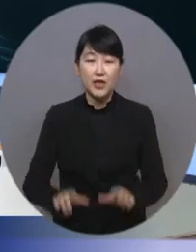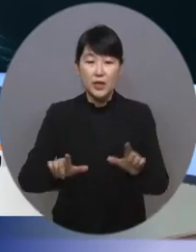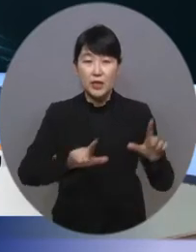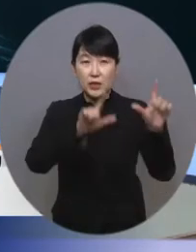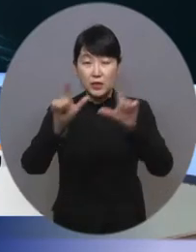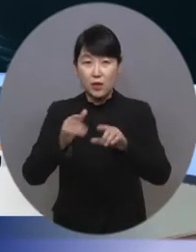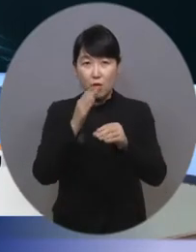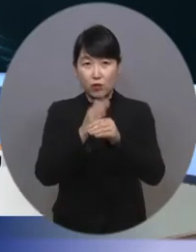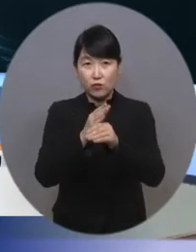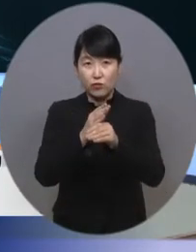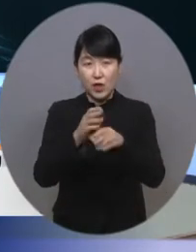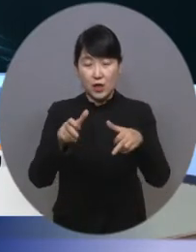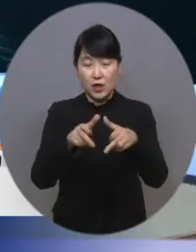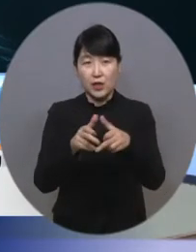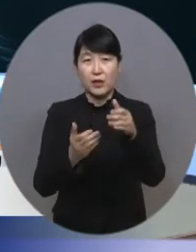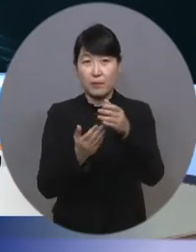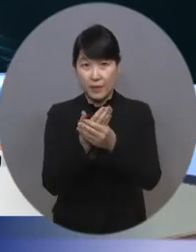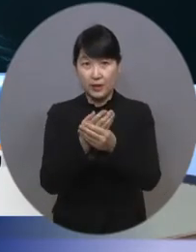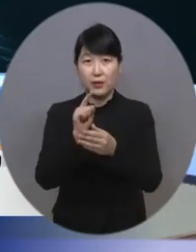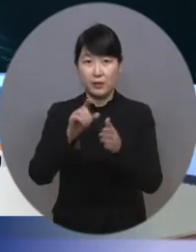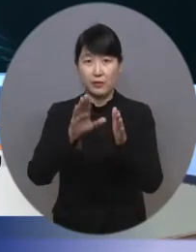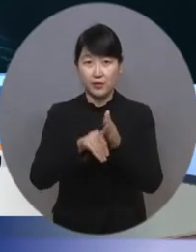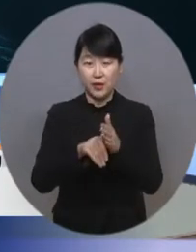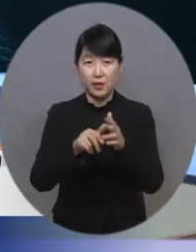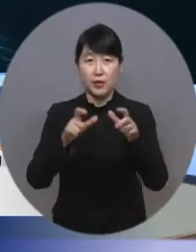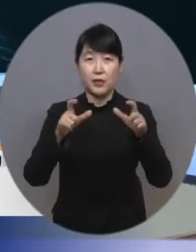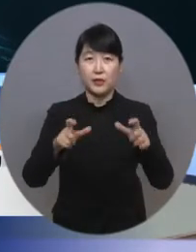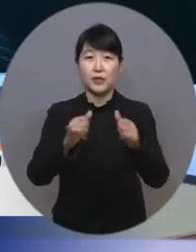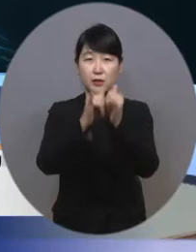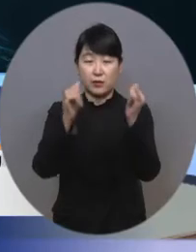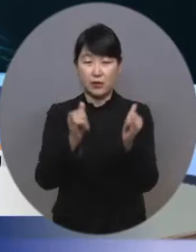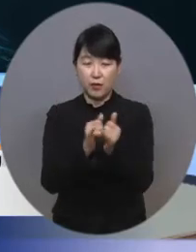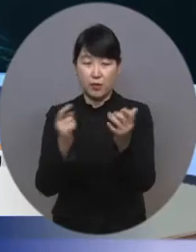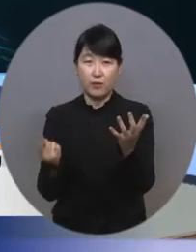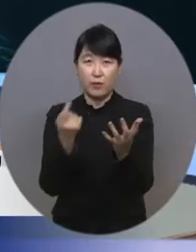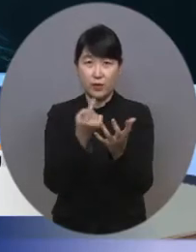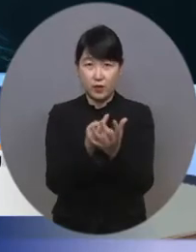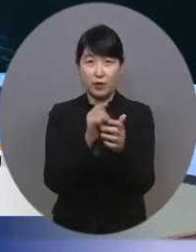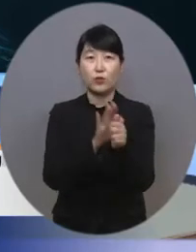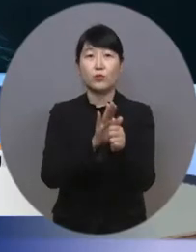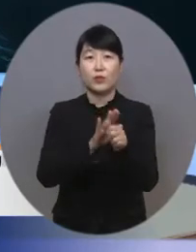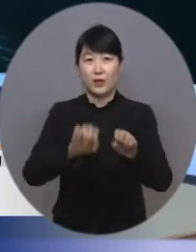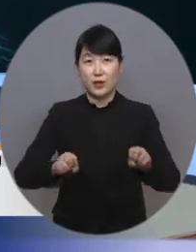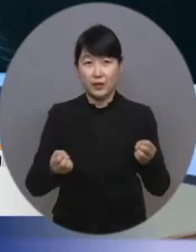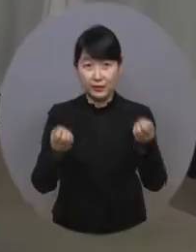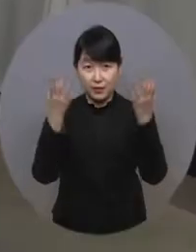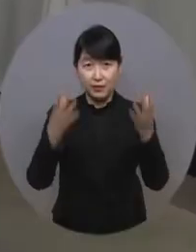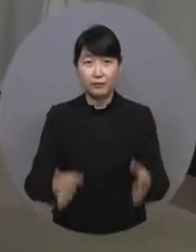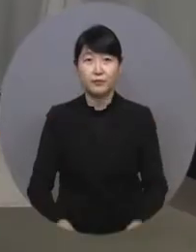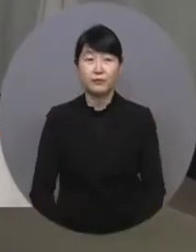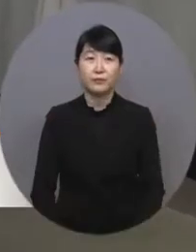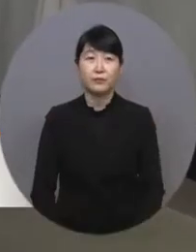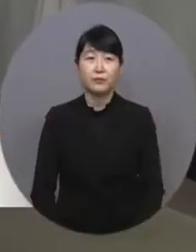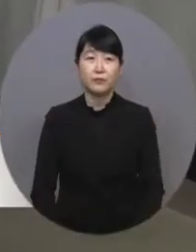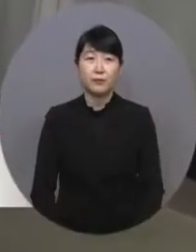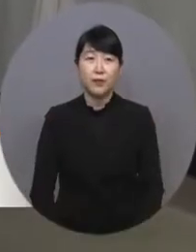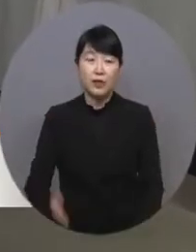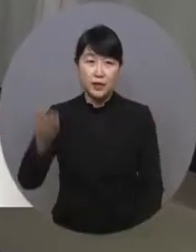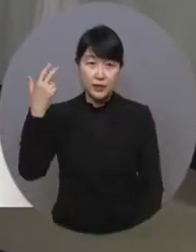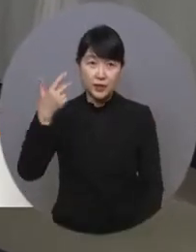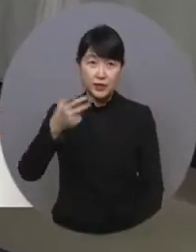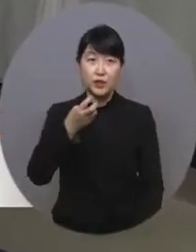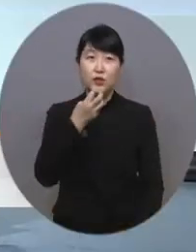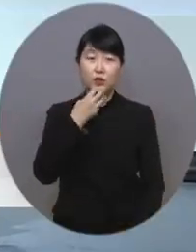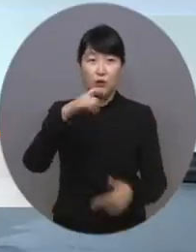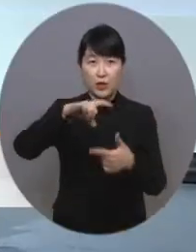중도장애인들이 일상의 삶으로 돌아갈 수 있도록 사회 복귀를 위한 행사가 마련됐습니다. 지난 7일 서울시